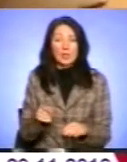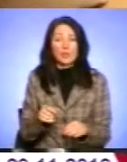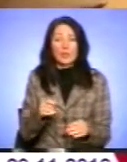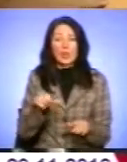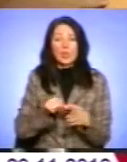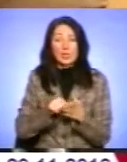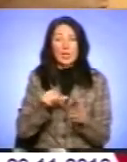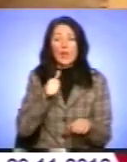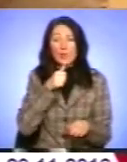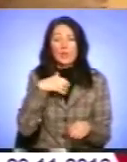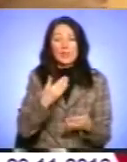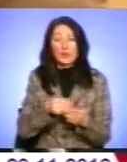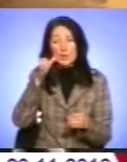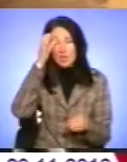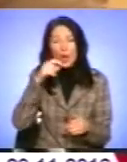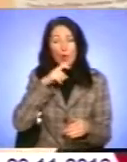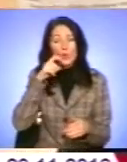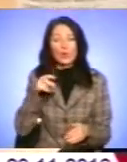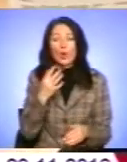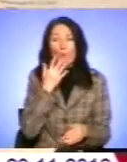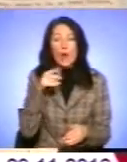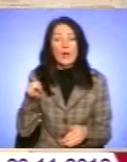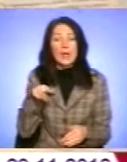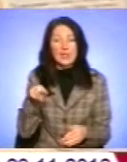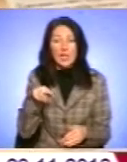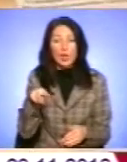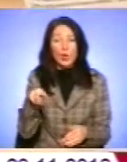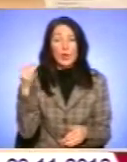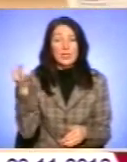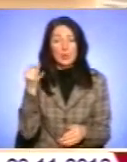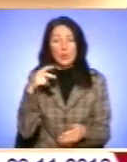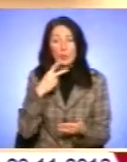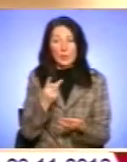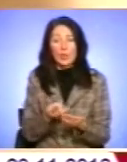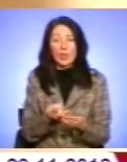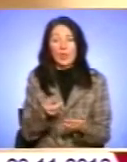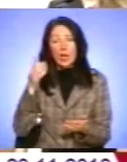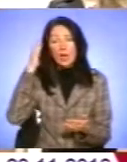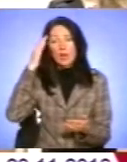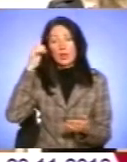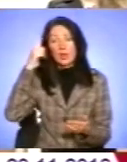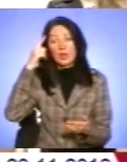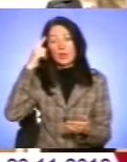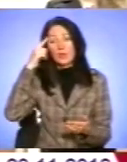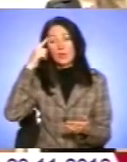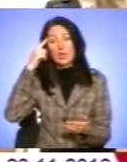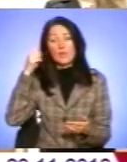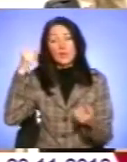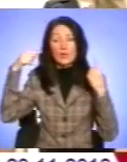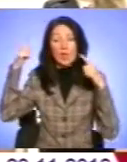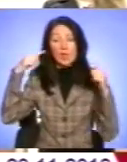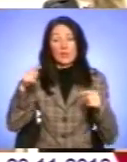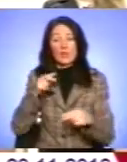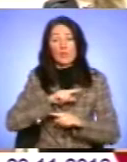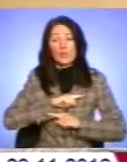свої знання з української мови, літератури, історії, продемонстрували кмітливість та винахідливість. Фінал завершився